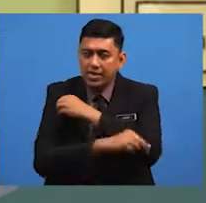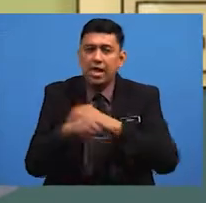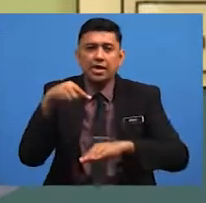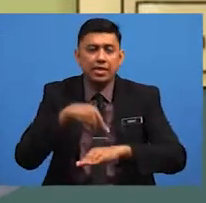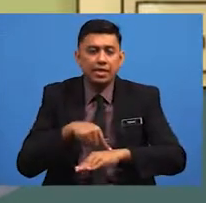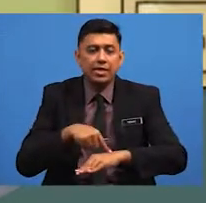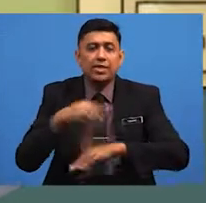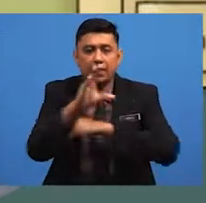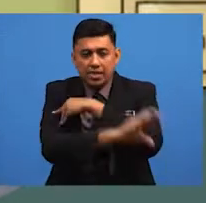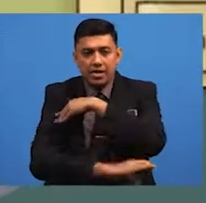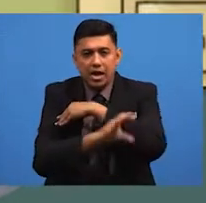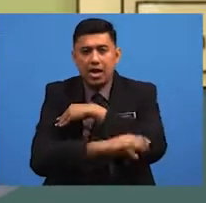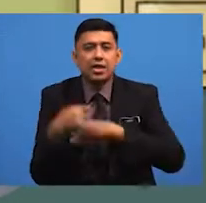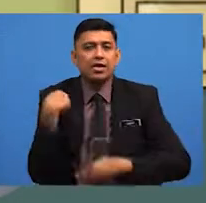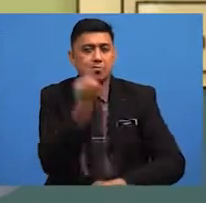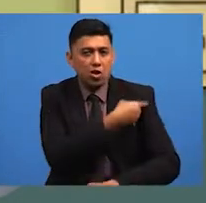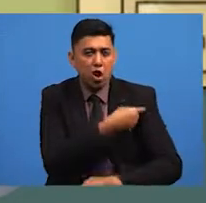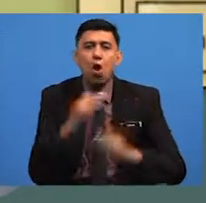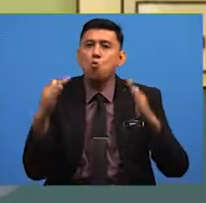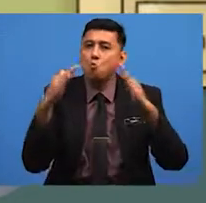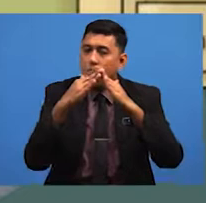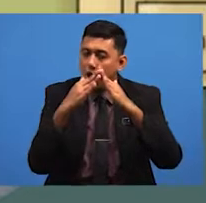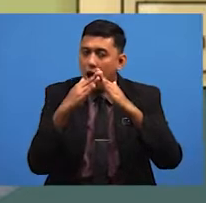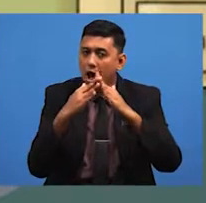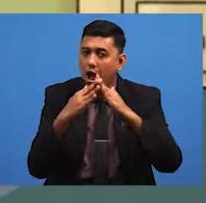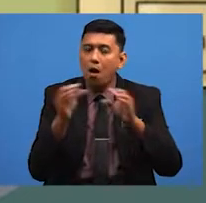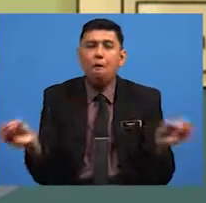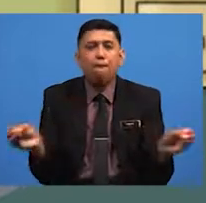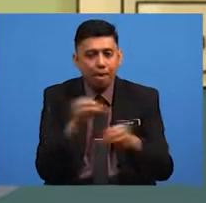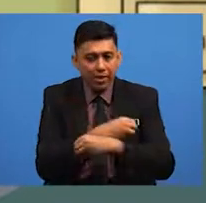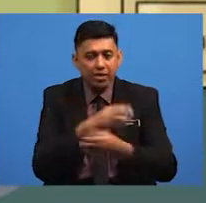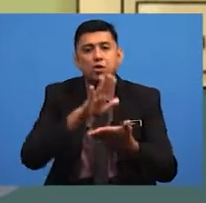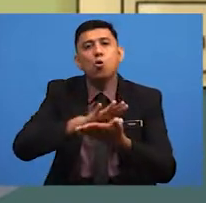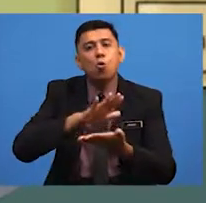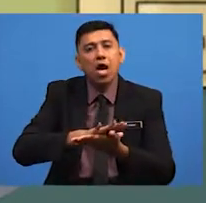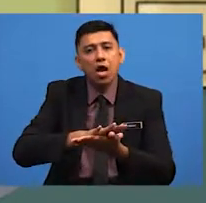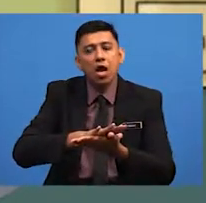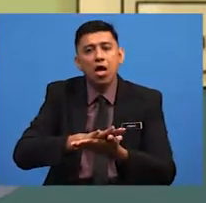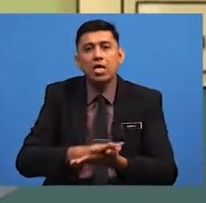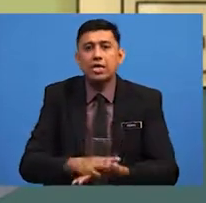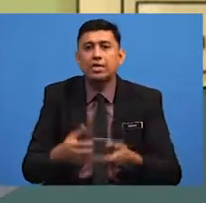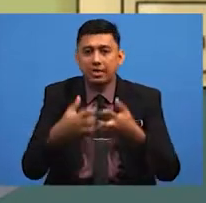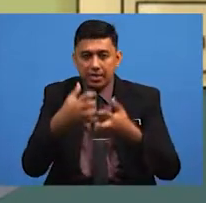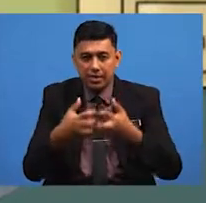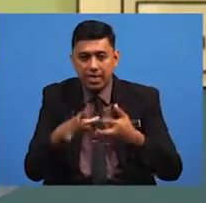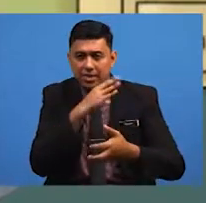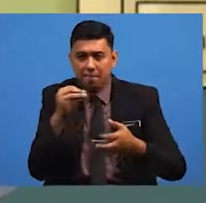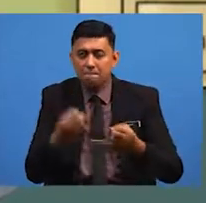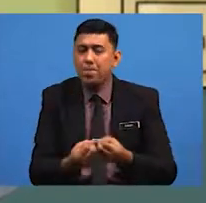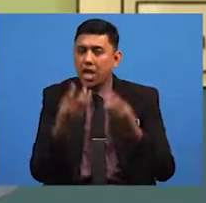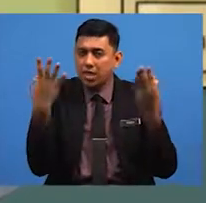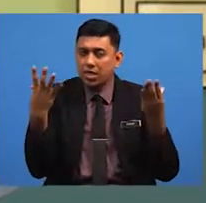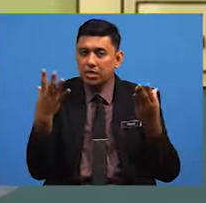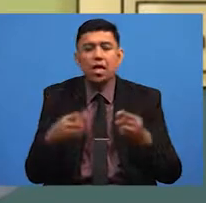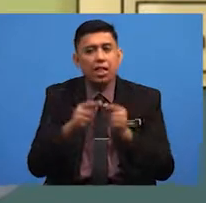sebagai contoh kegunaan di rumah pejabat sekolah hilang dan pelbagai lagi